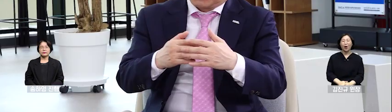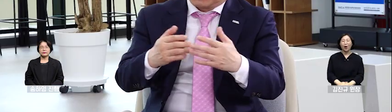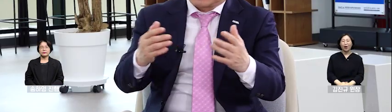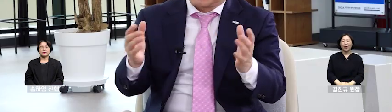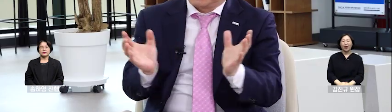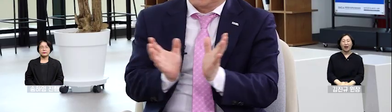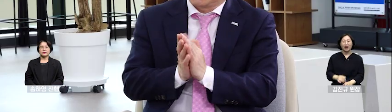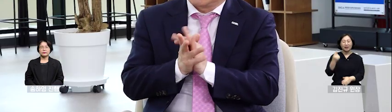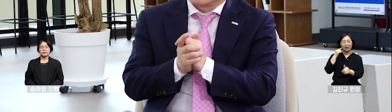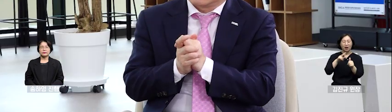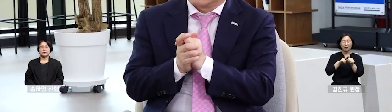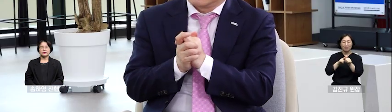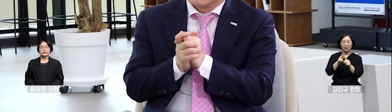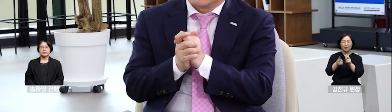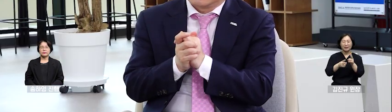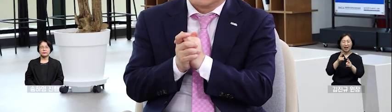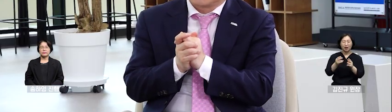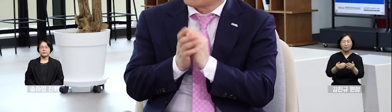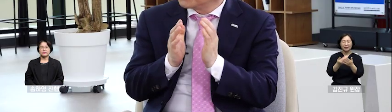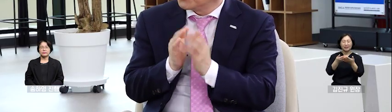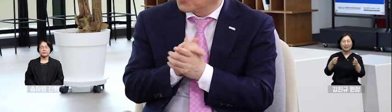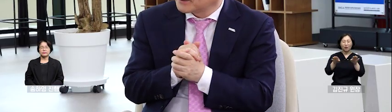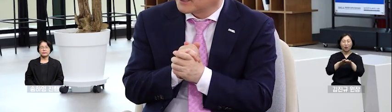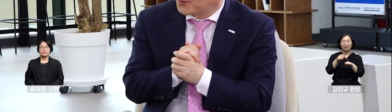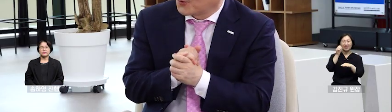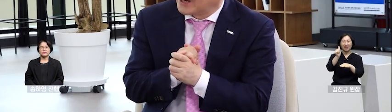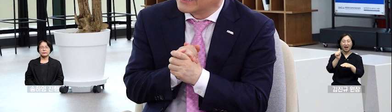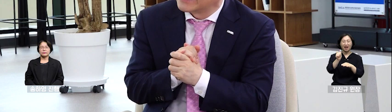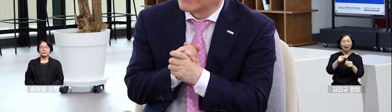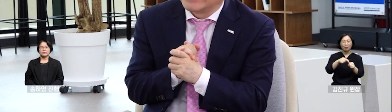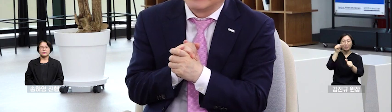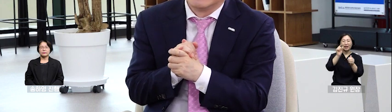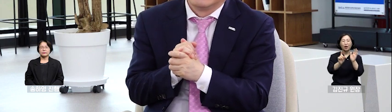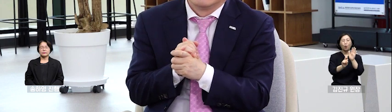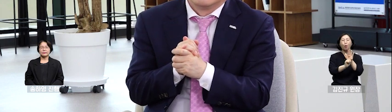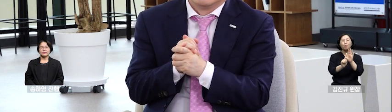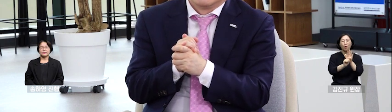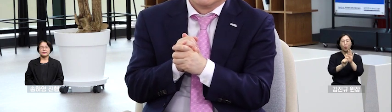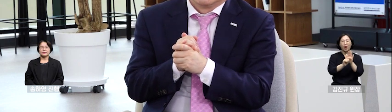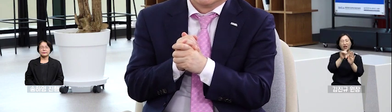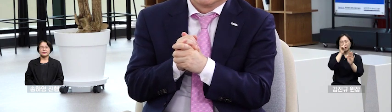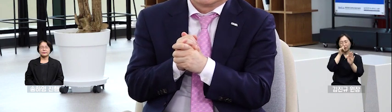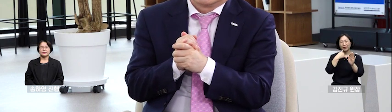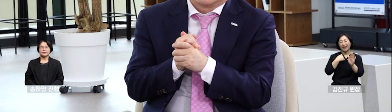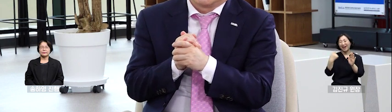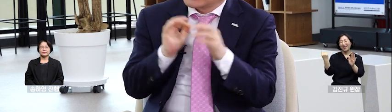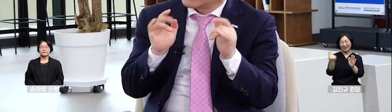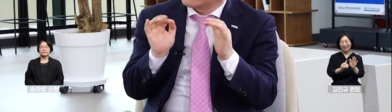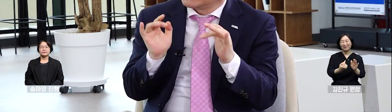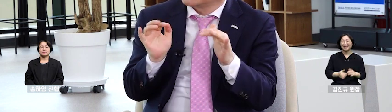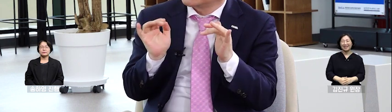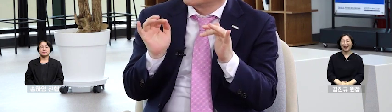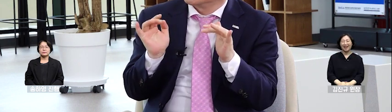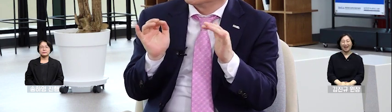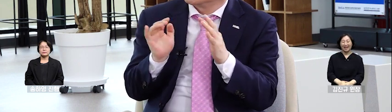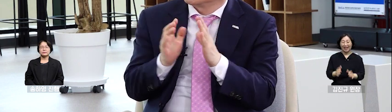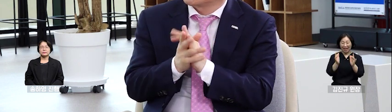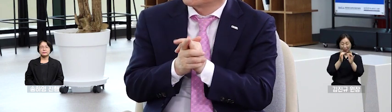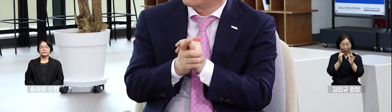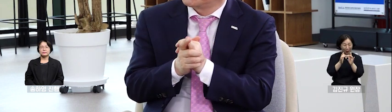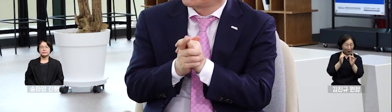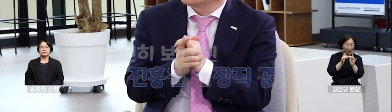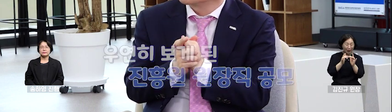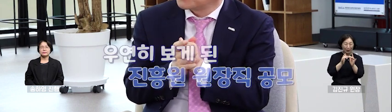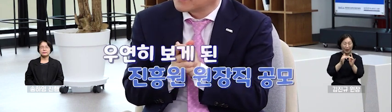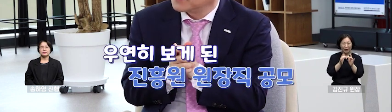이전 부분의 합 진흥원 원장 공모 를 제가 보러 갔는데요 예 아 이제 어떻게 제가 이제 인터넷으로